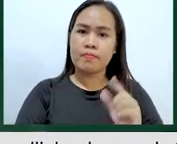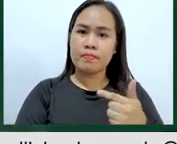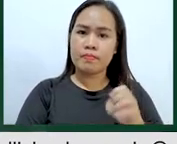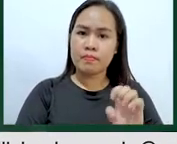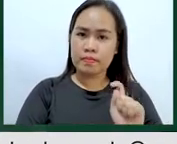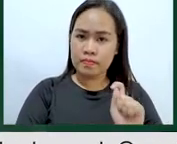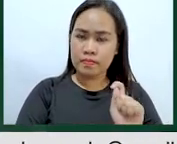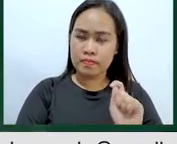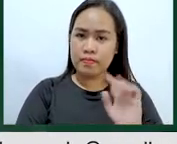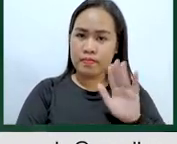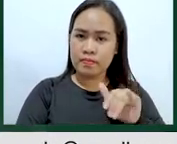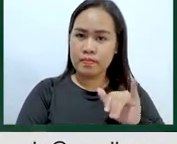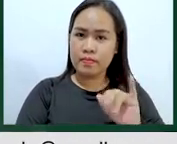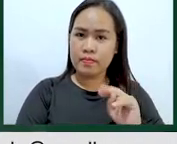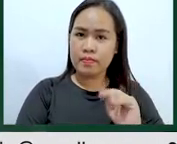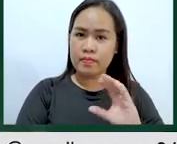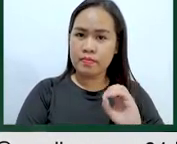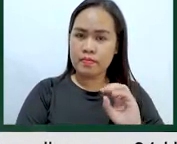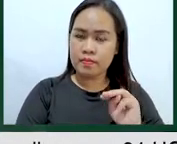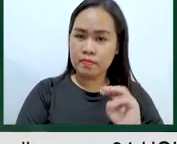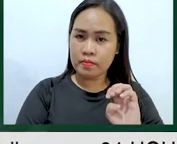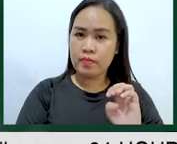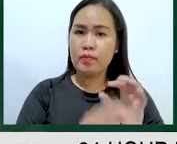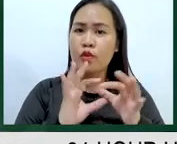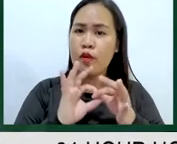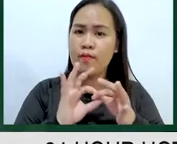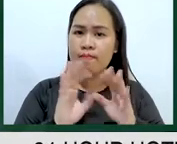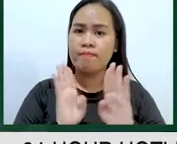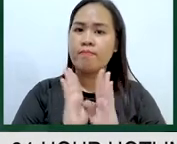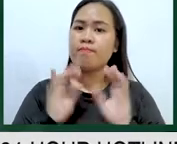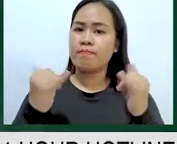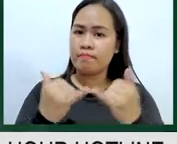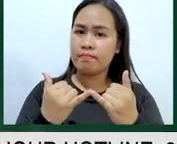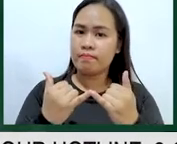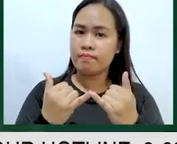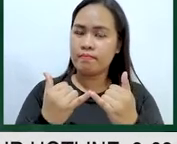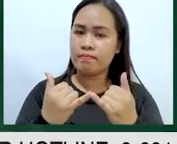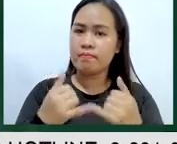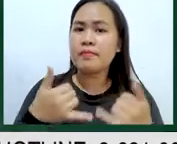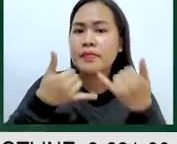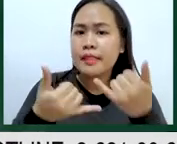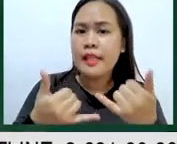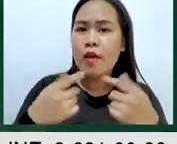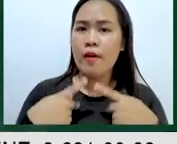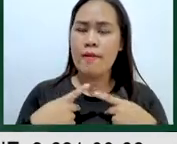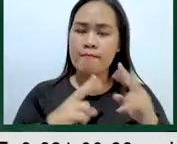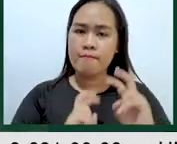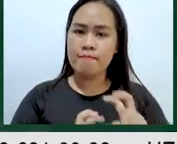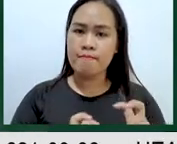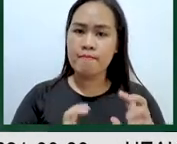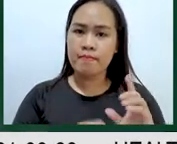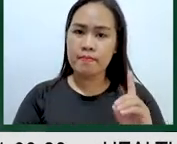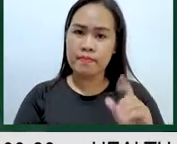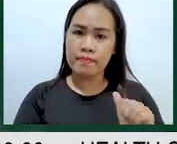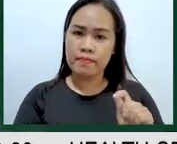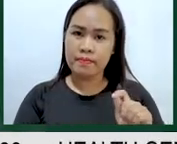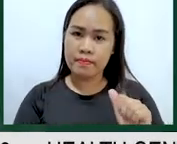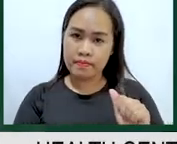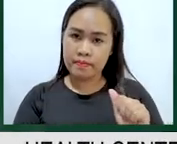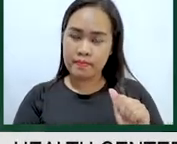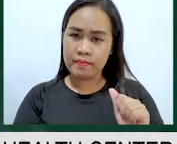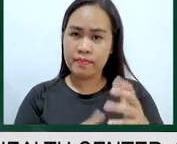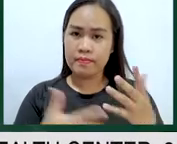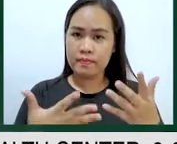allotment. Ngayon, pagdating naman po sa data gathering, no? Kung dati, nagtataka tayo bakit